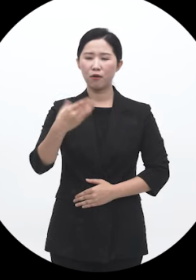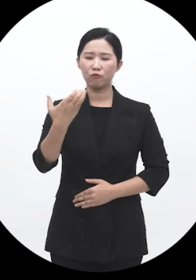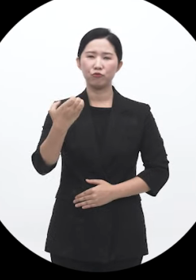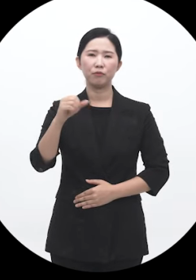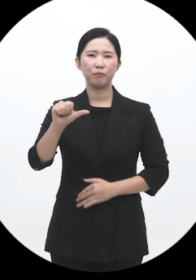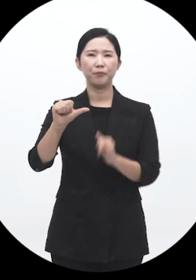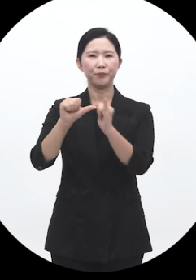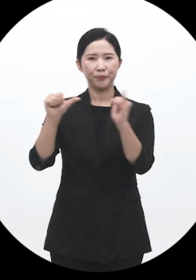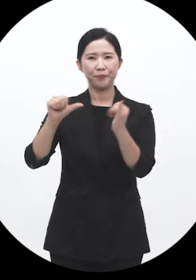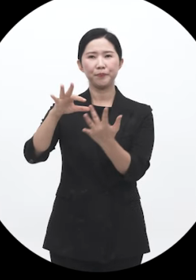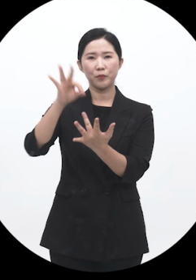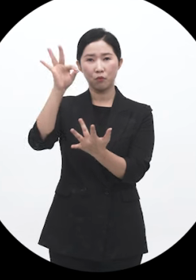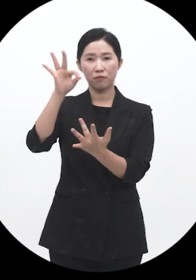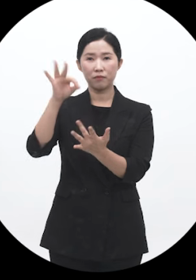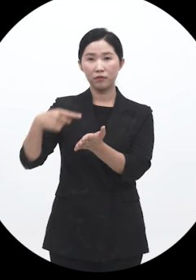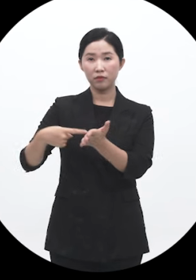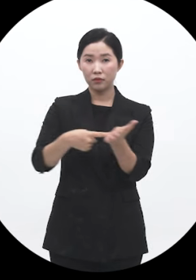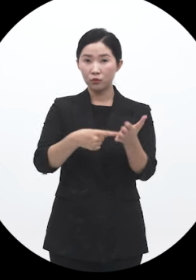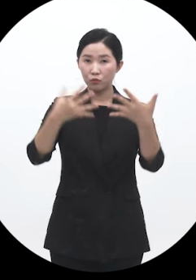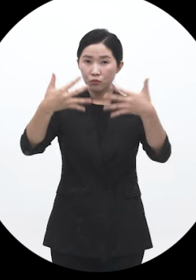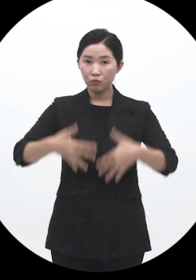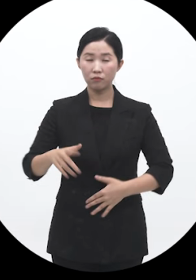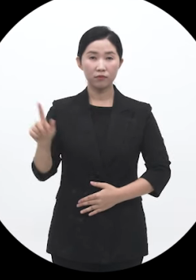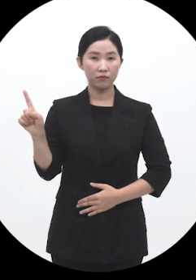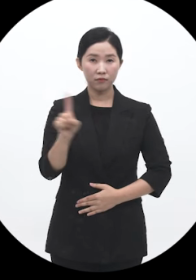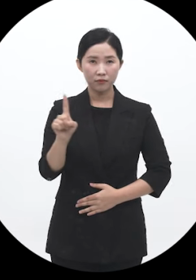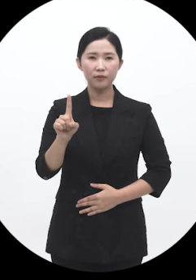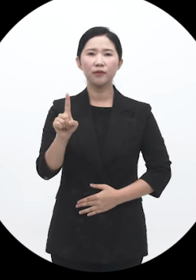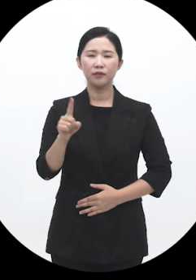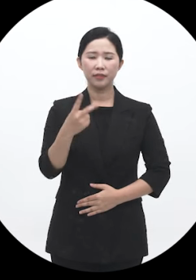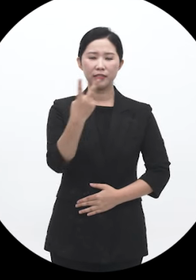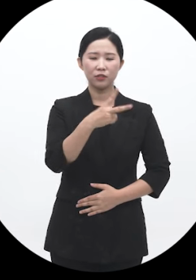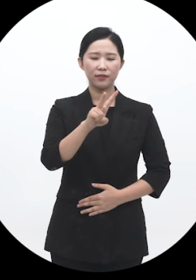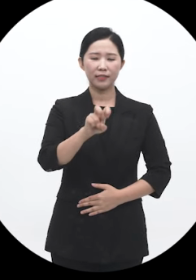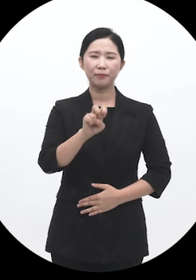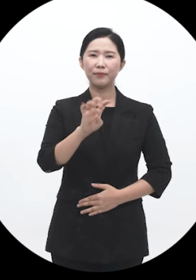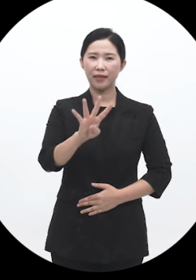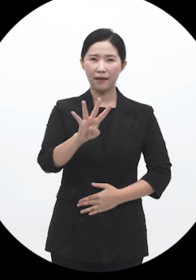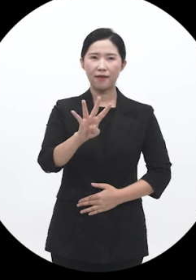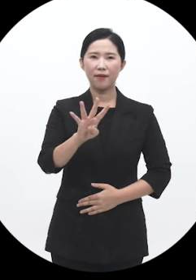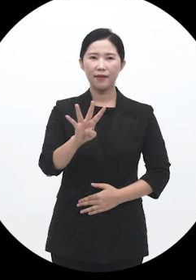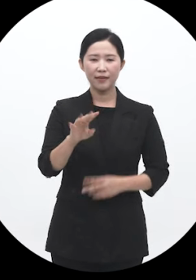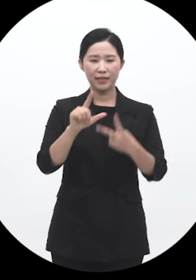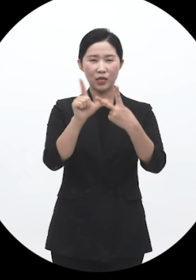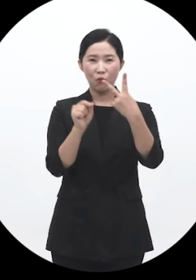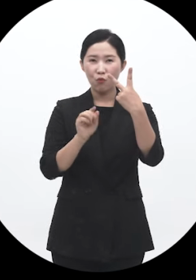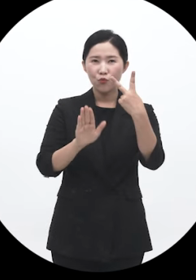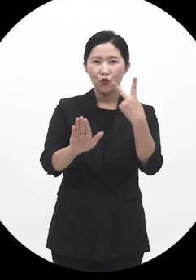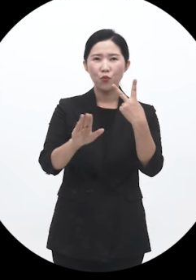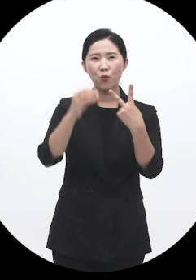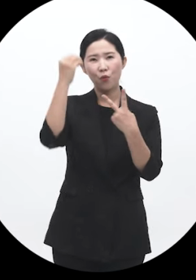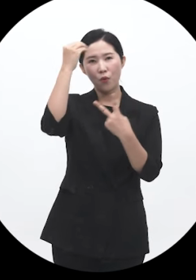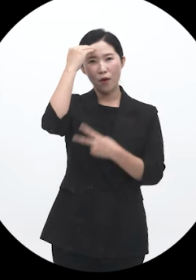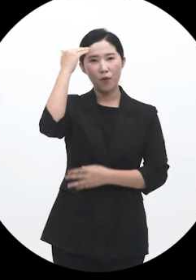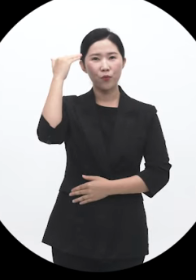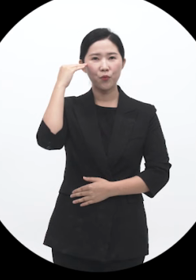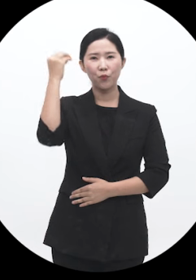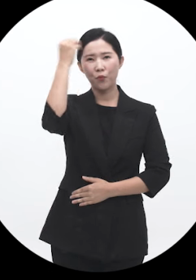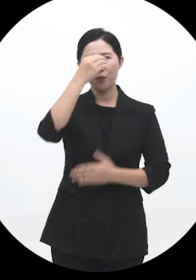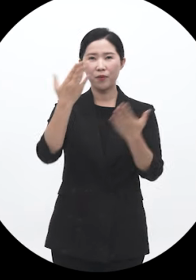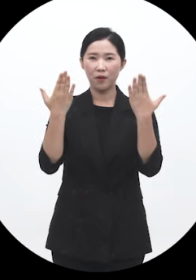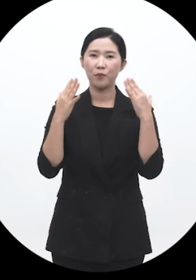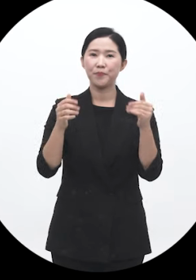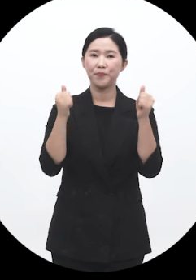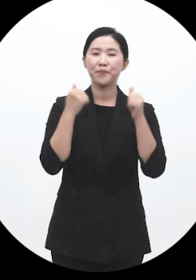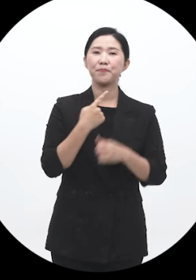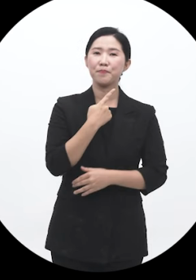선발하고 지원 자격은 2024년 2월 이후에 국내 고등학교를 졸업했거나 또는